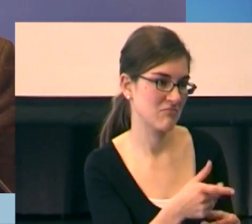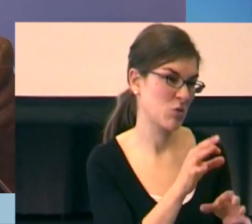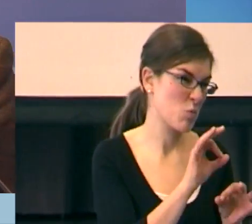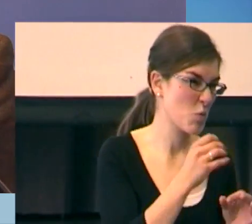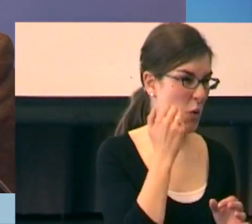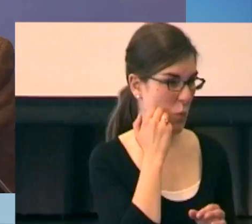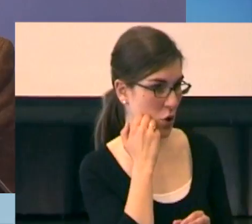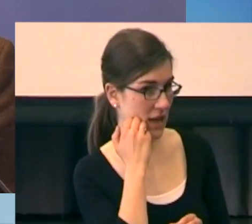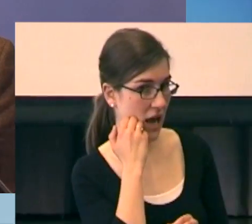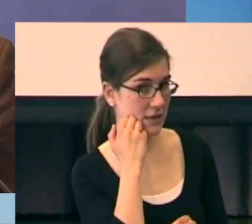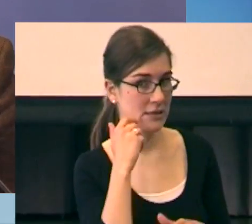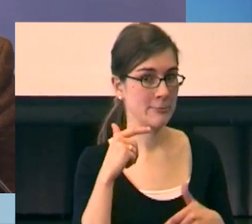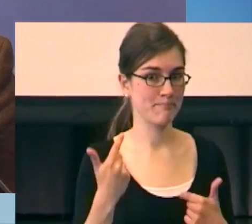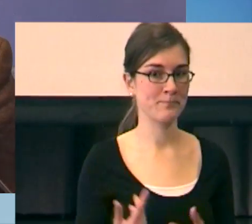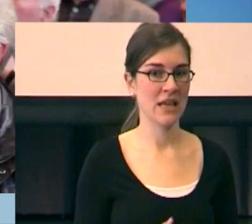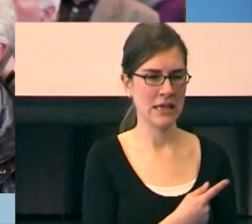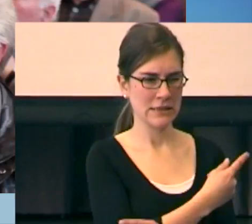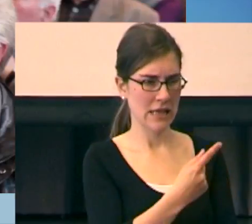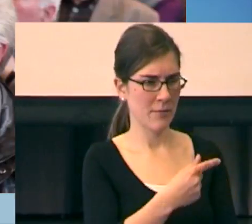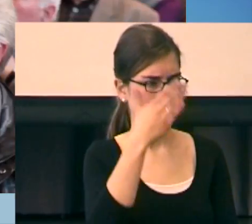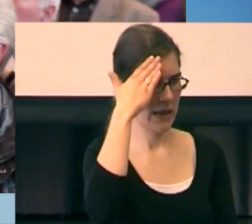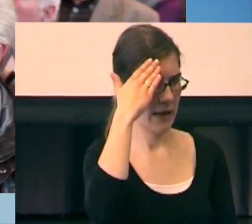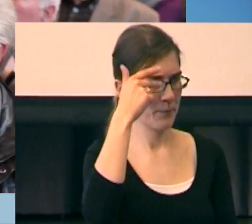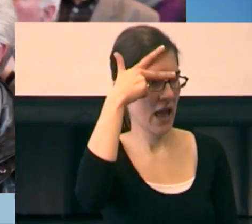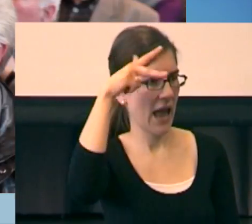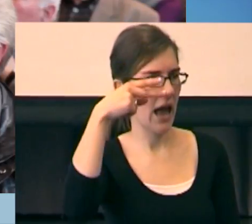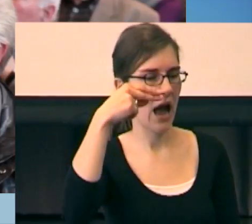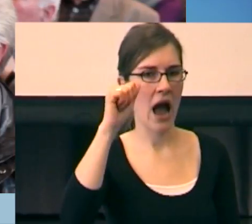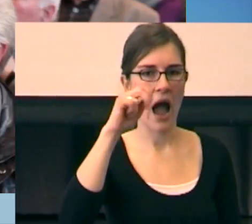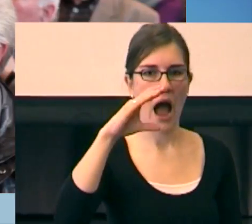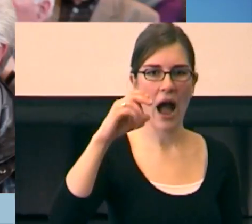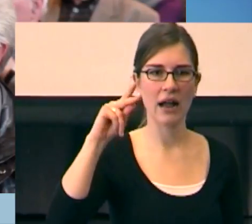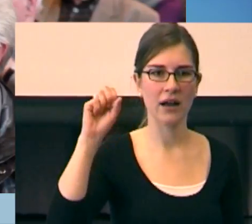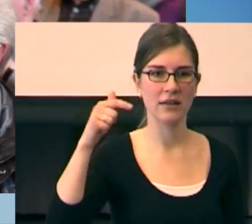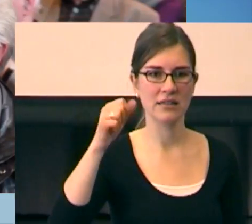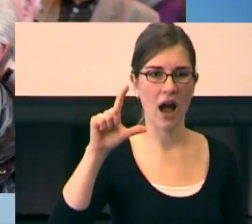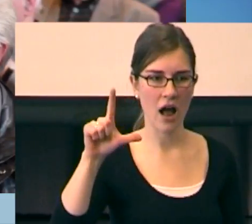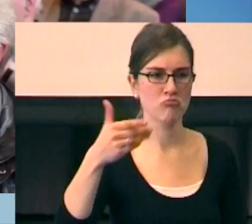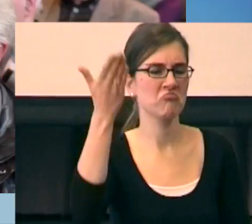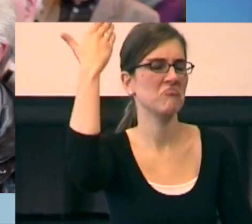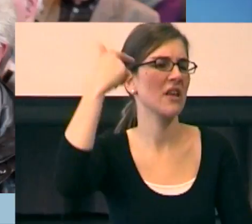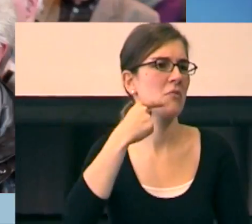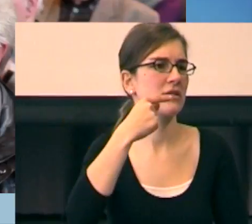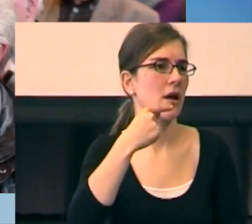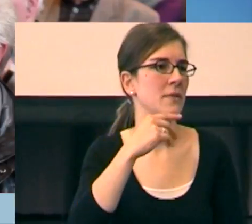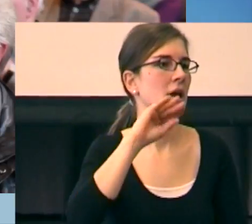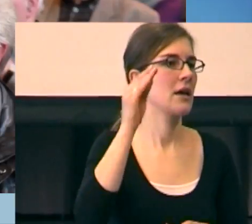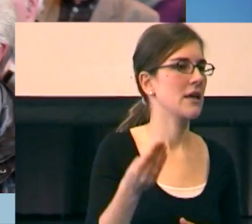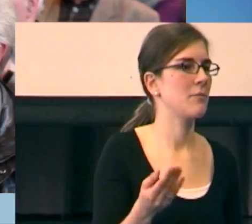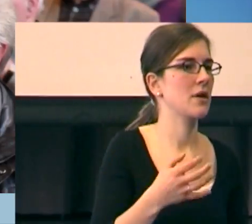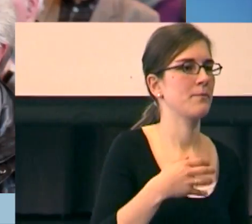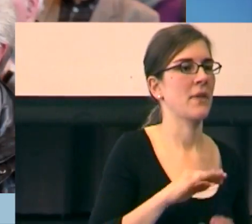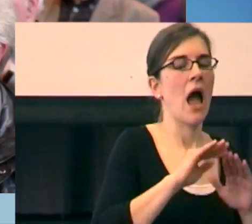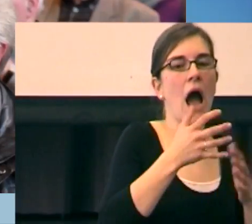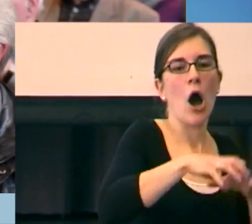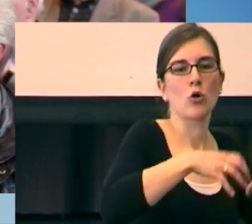Sie alle kennen noch Herrn Hacketal, der damals ganz plakativ gesagt hat, es gibt den Haustierkrebs und den Raubtierkrebs. Es